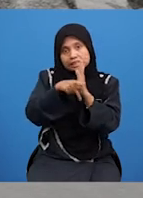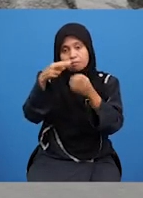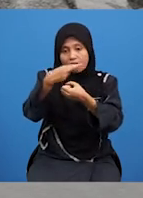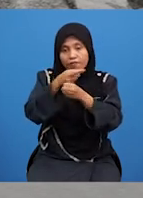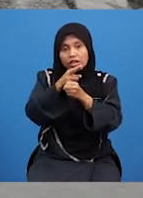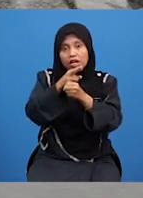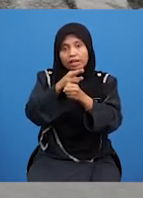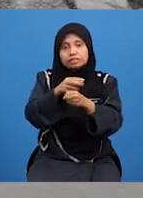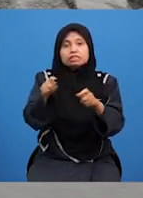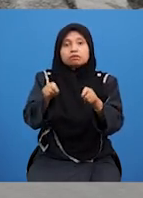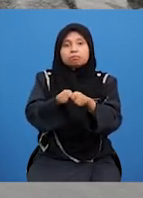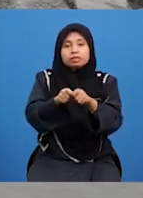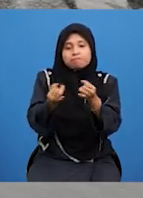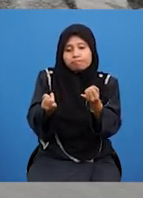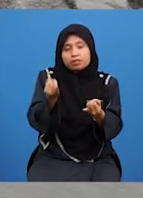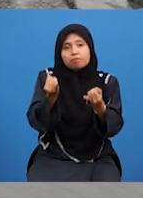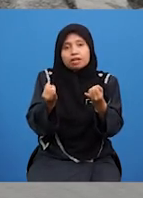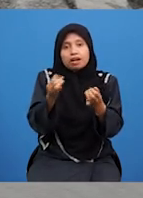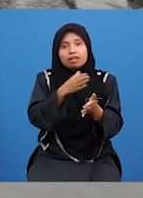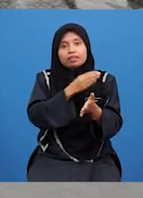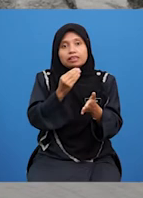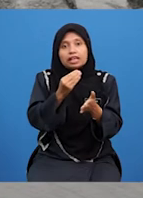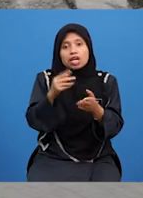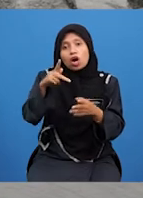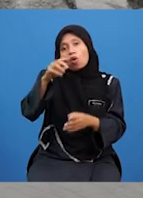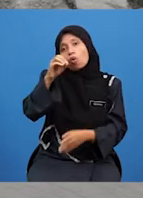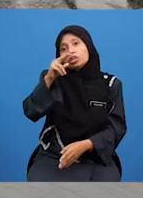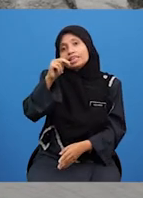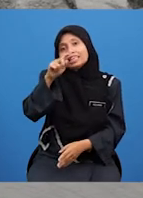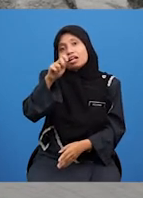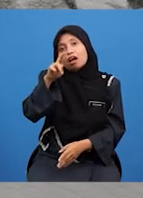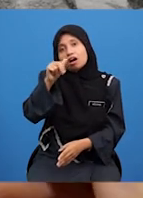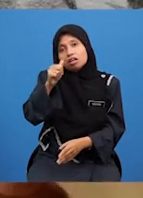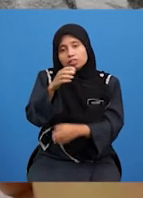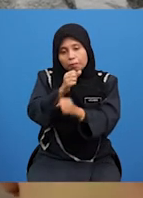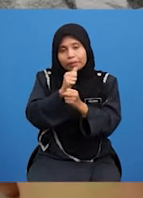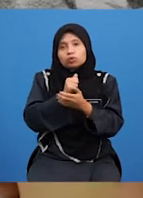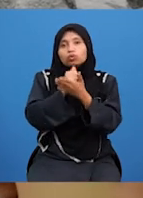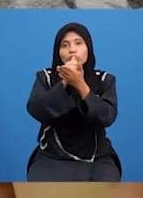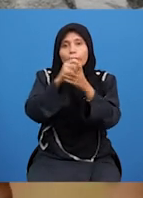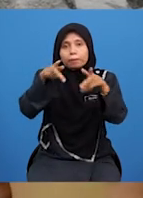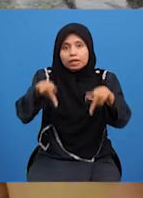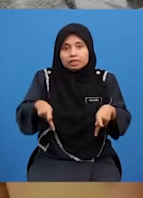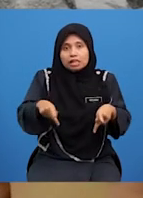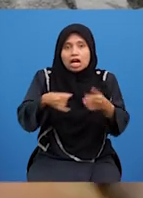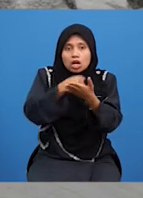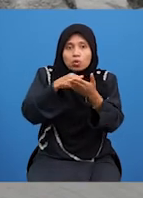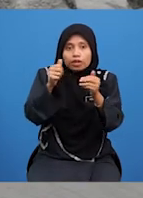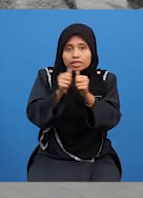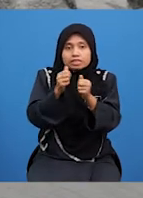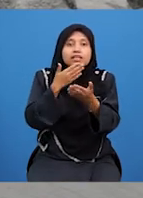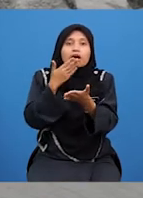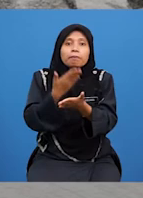rekaan seperti imbangan dan kontra dapat membantu pelajar melukis dengan